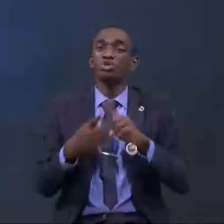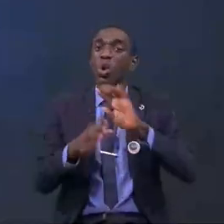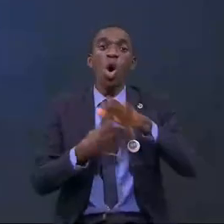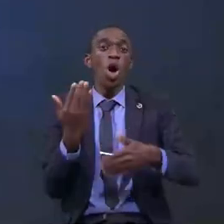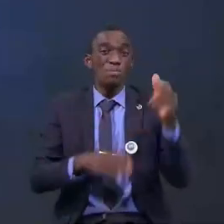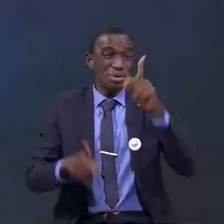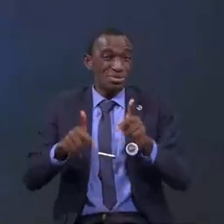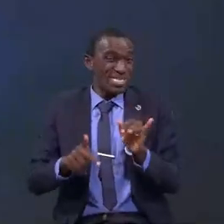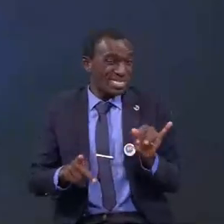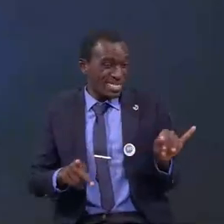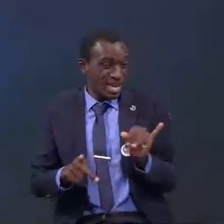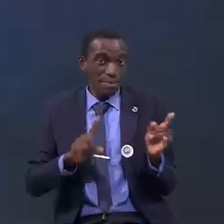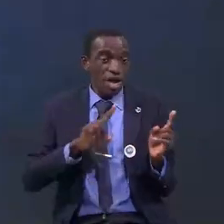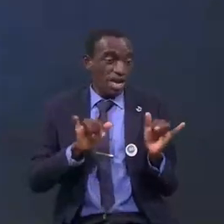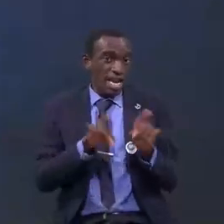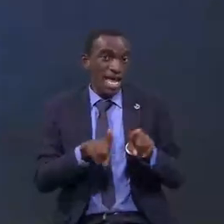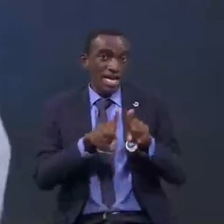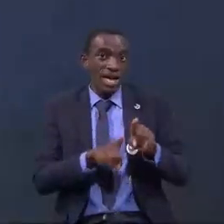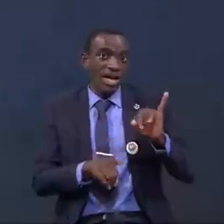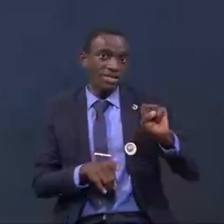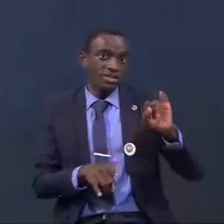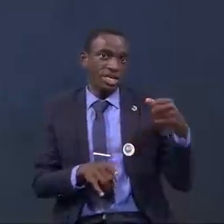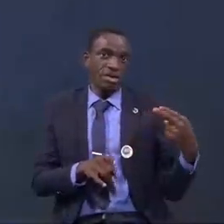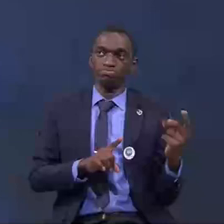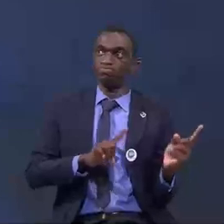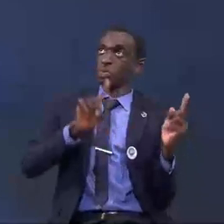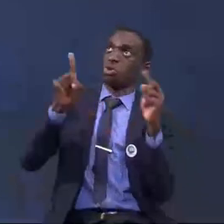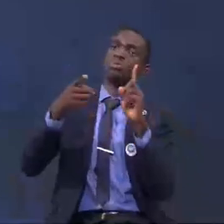Et c'est ce qui va arriver à tous ceux qui viendront comme Esaïe est venu.